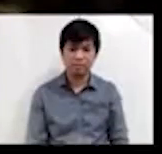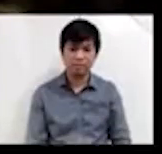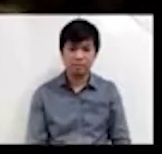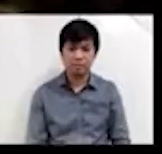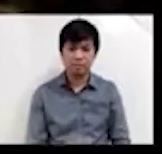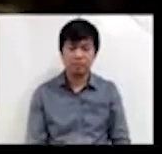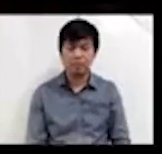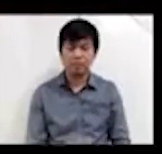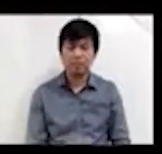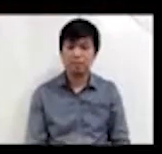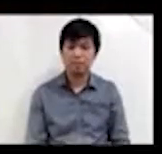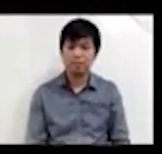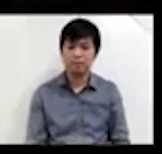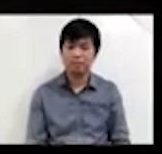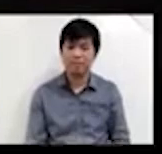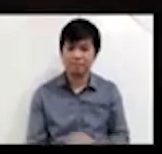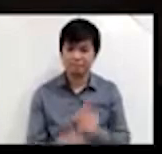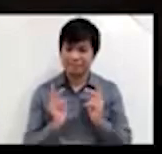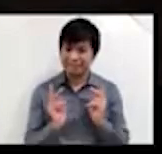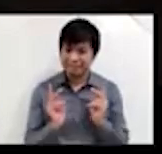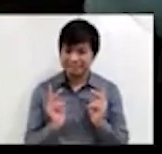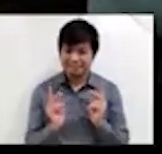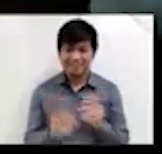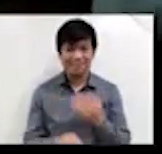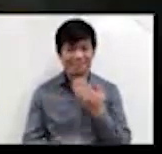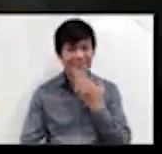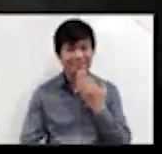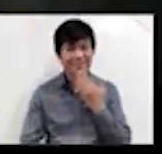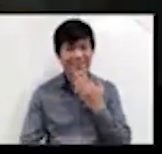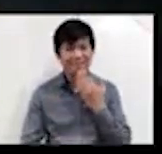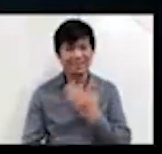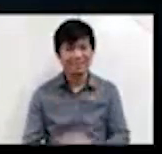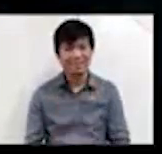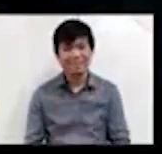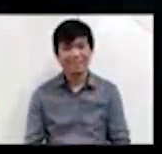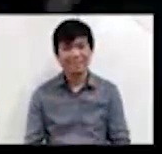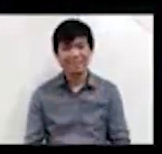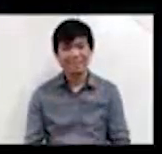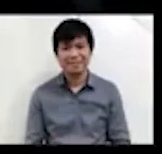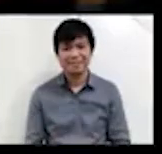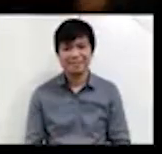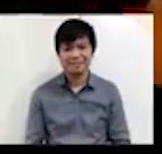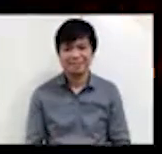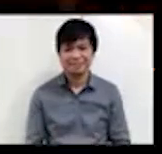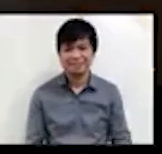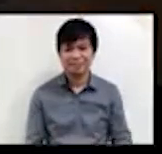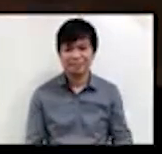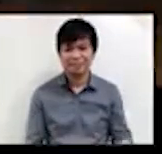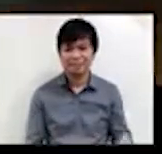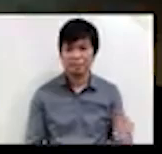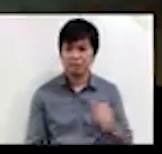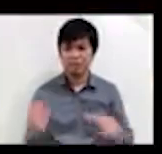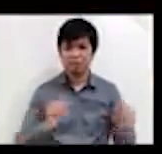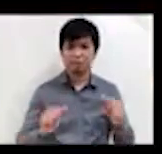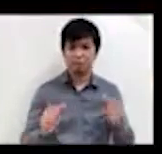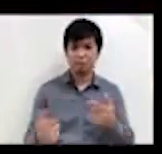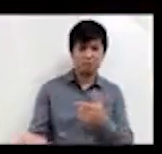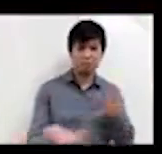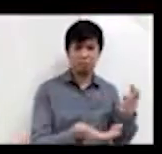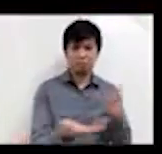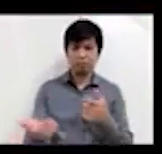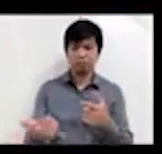Only kilig! Tukti masyo. Na may only action!